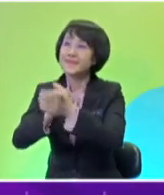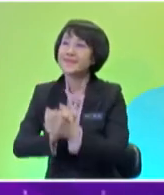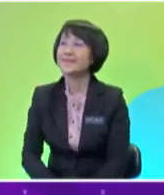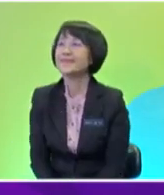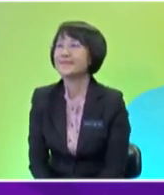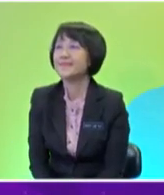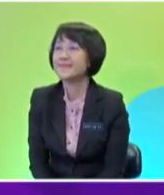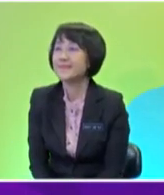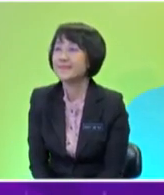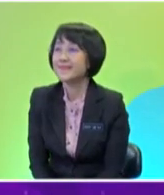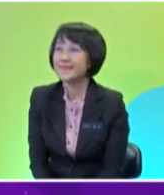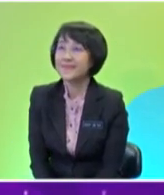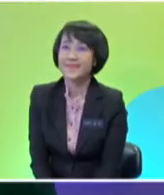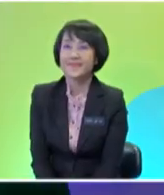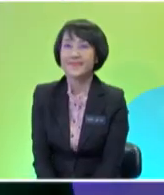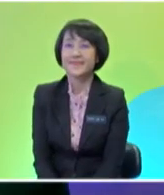seterusnya